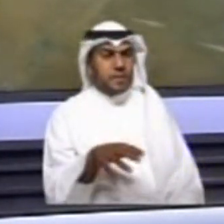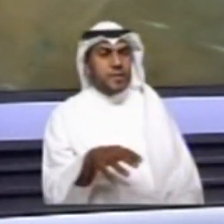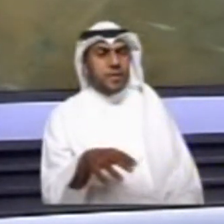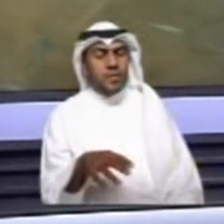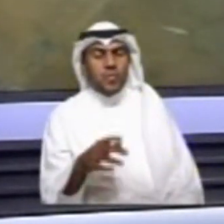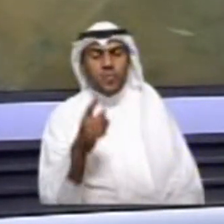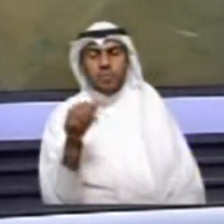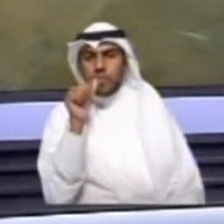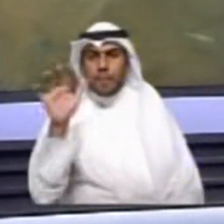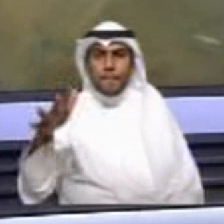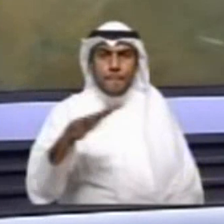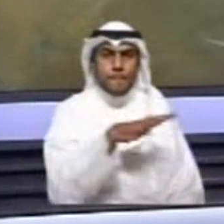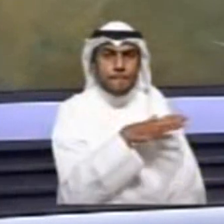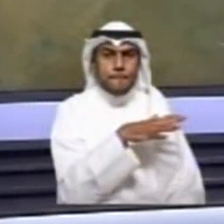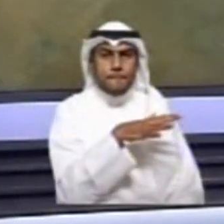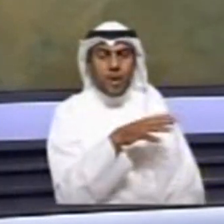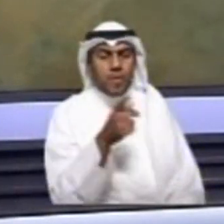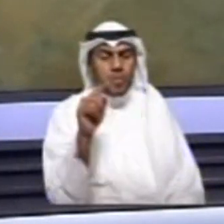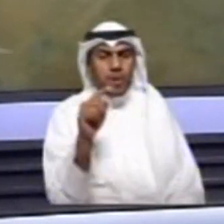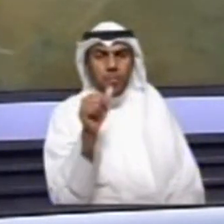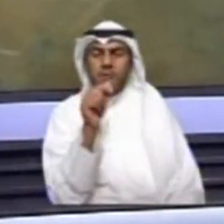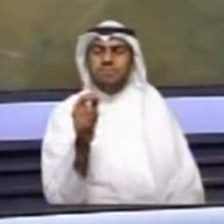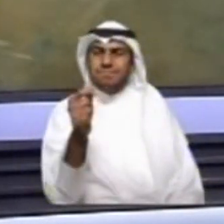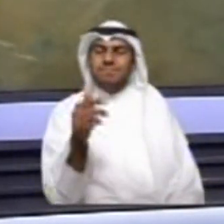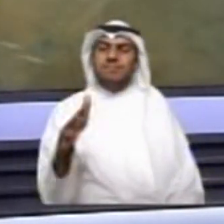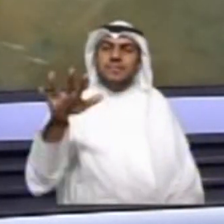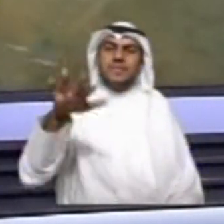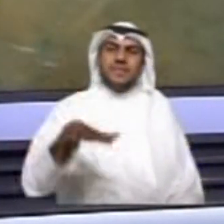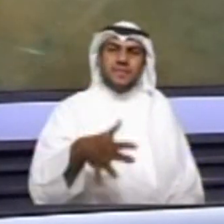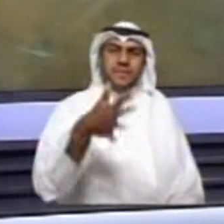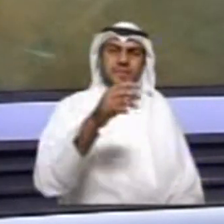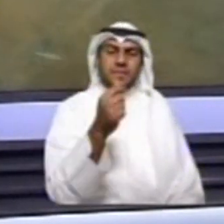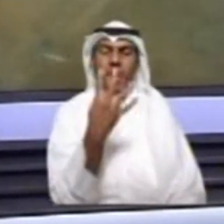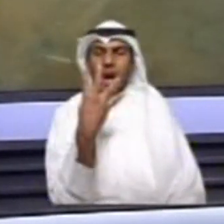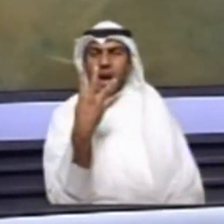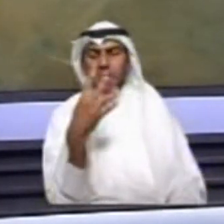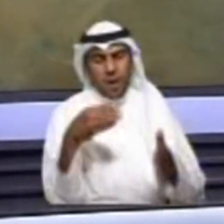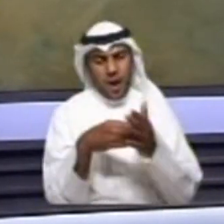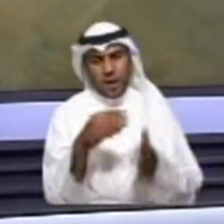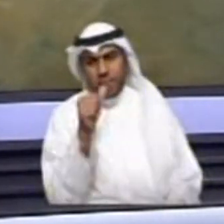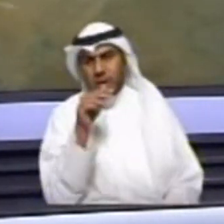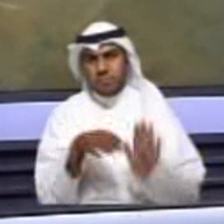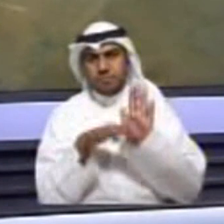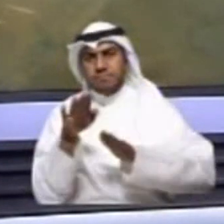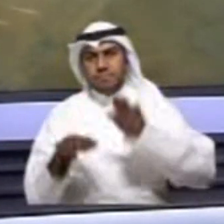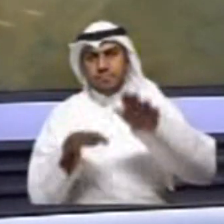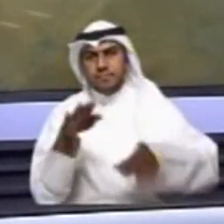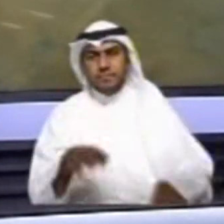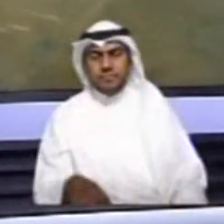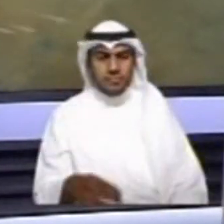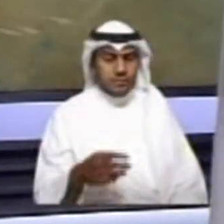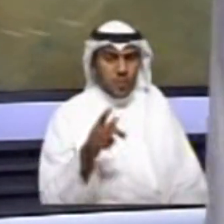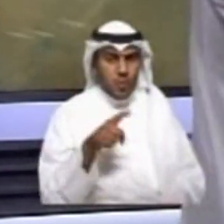كذلك. البحر يستمر حتى صباح الغد في شوية ارتفاع في الأمواج إلى تقريبا 4 أقدام، يعني تدريجيا إن شاء الله